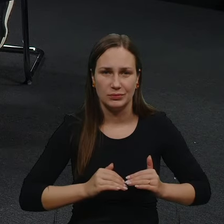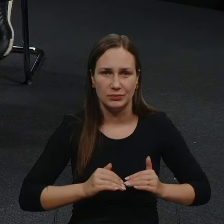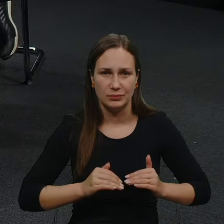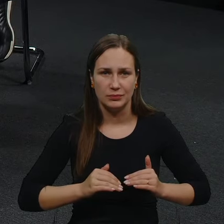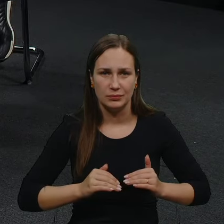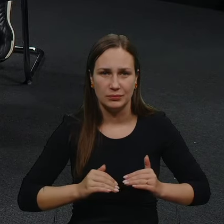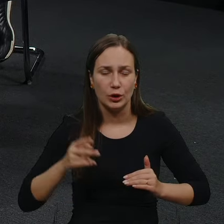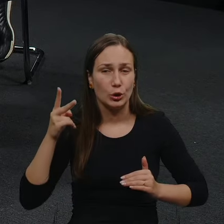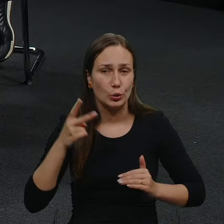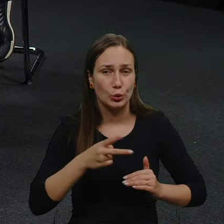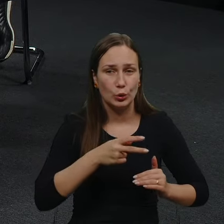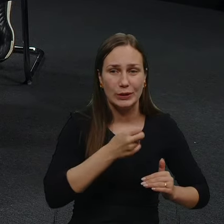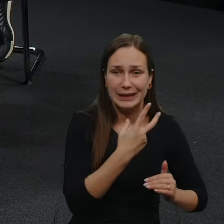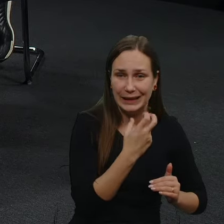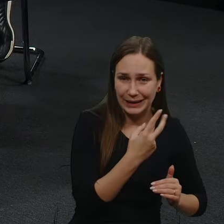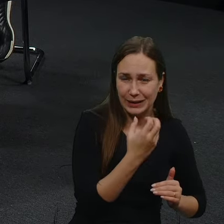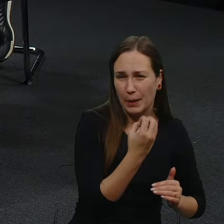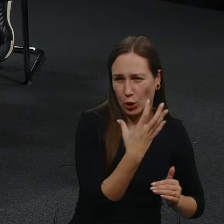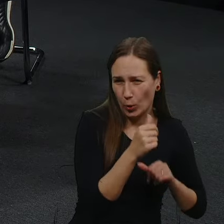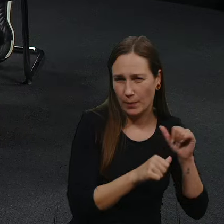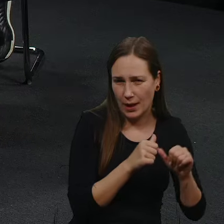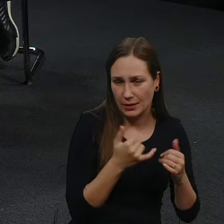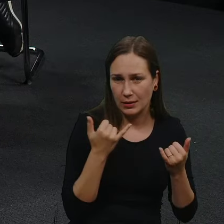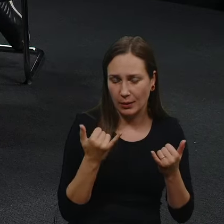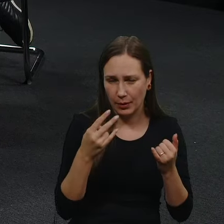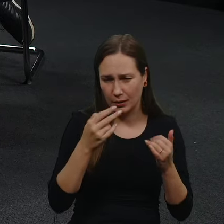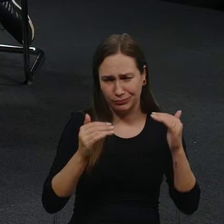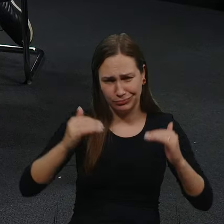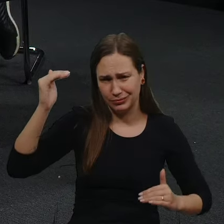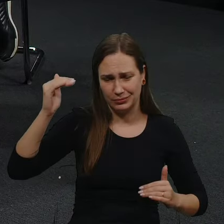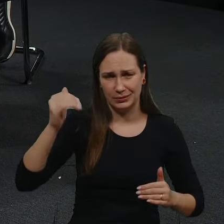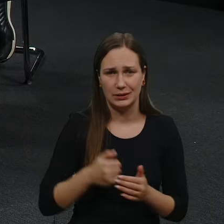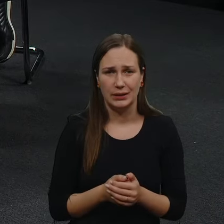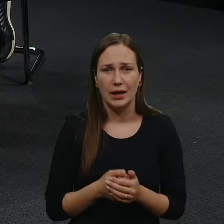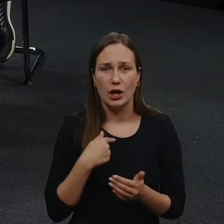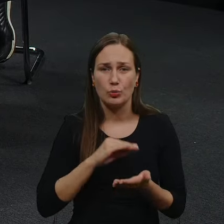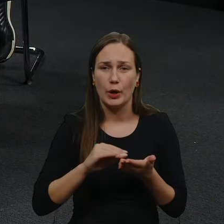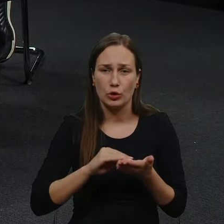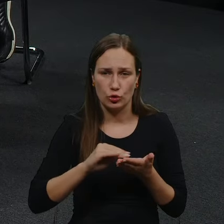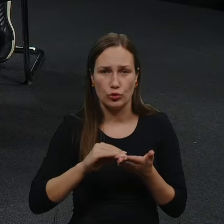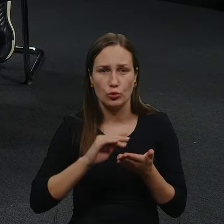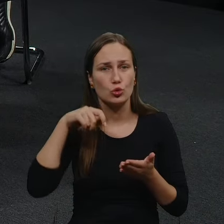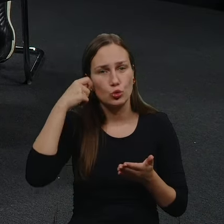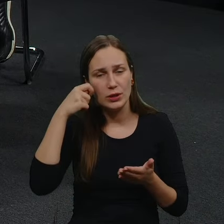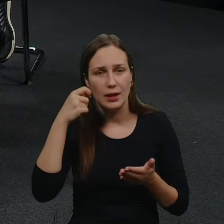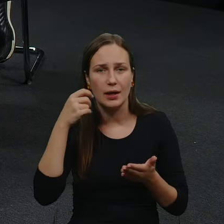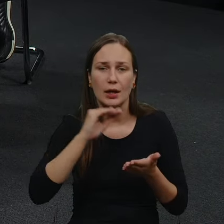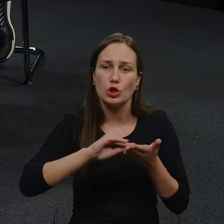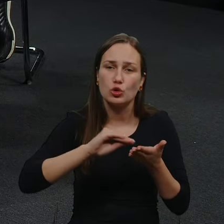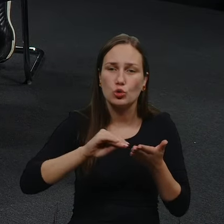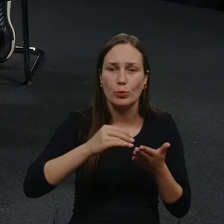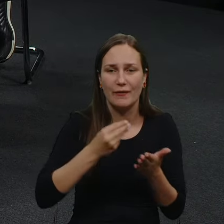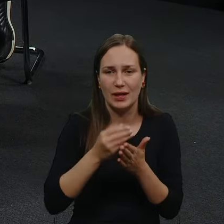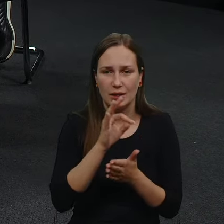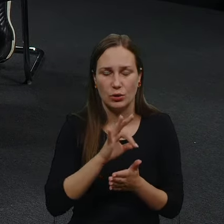su 2013 ar 2015 metais, paruošiau studiją finansinis raštingumas ir investavimas, kaip jaunimą apsugėtuoti. Tai